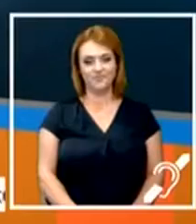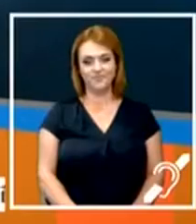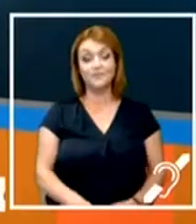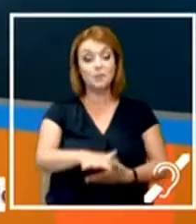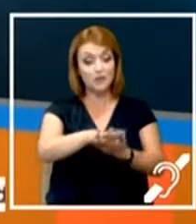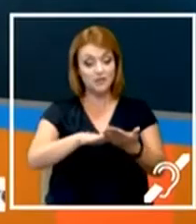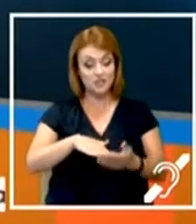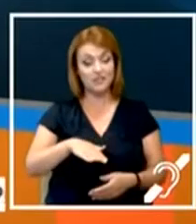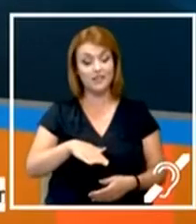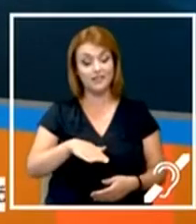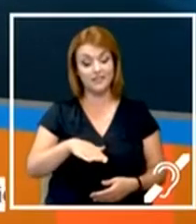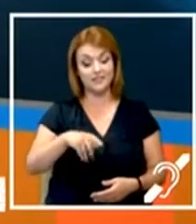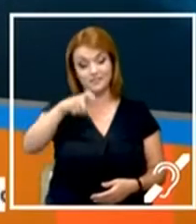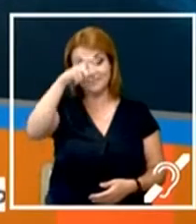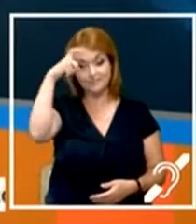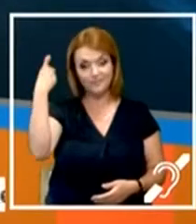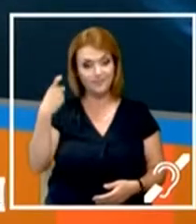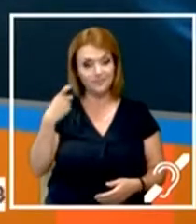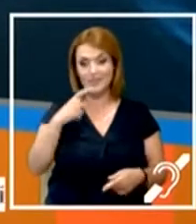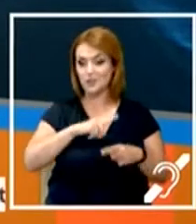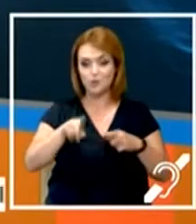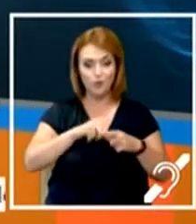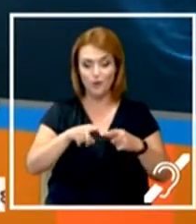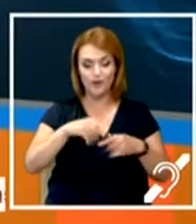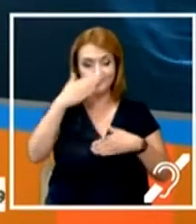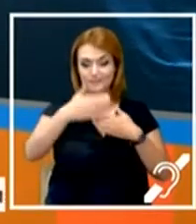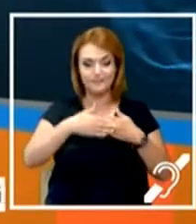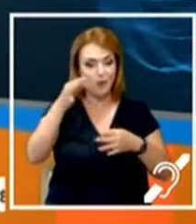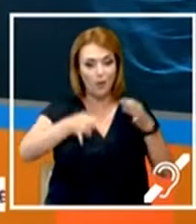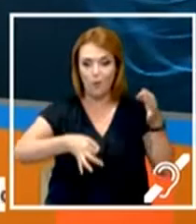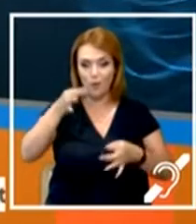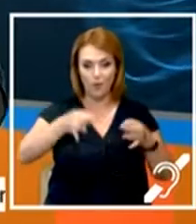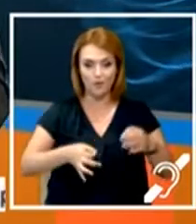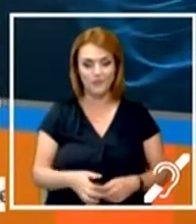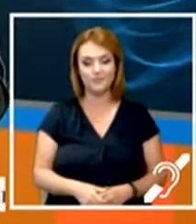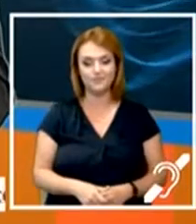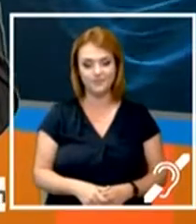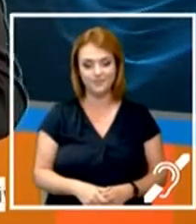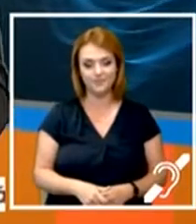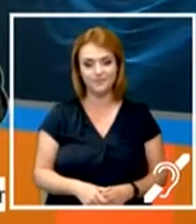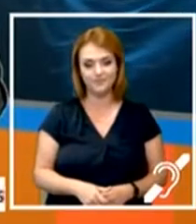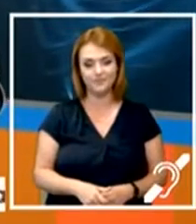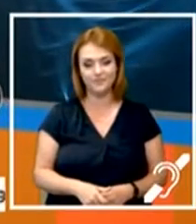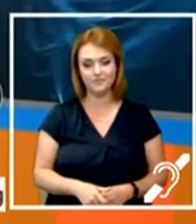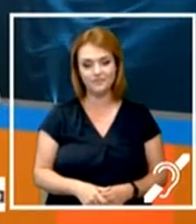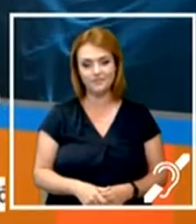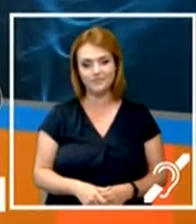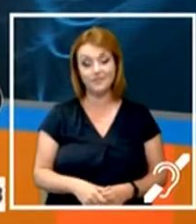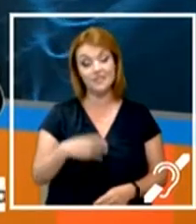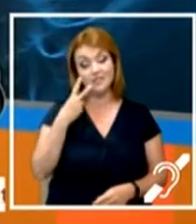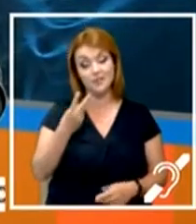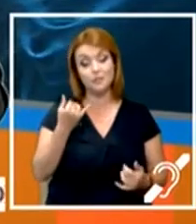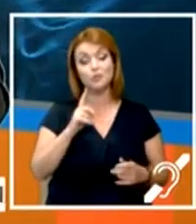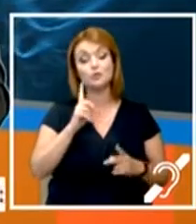Vectorul de căldură pare că nu vrea să plece de deasupra țării noastre, însă o să vedeți că temperaturile mai scad puțin. Bine v-am regăsit, haideți să vedem ce se schimbă